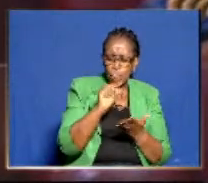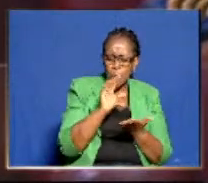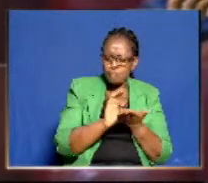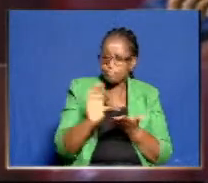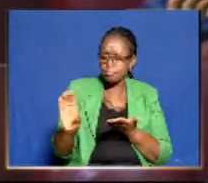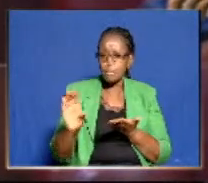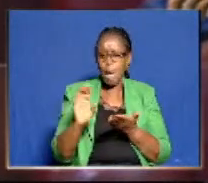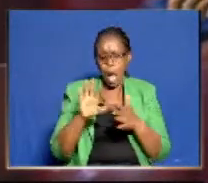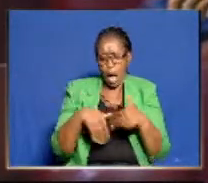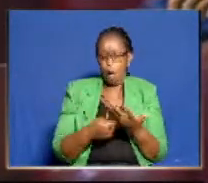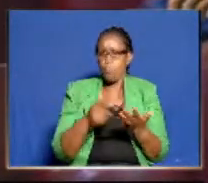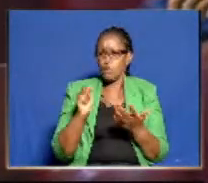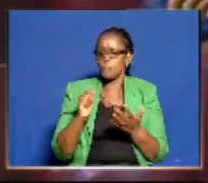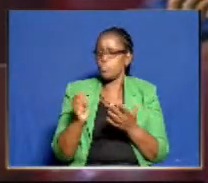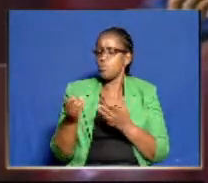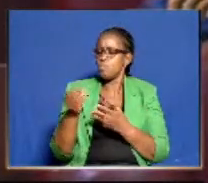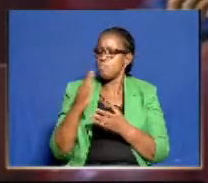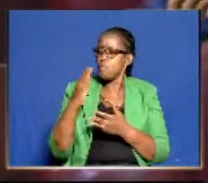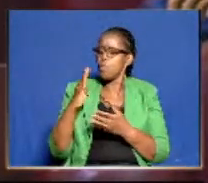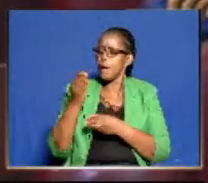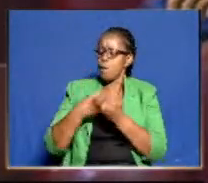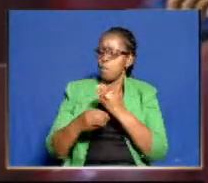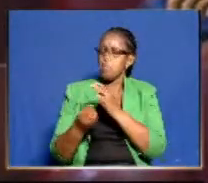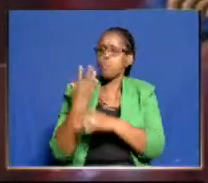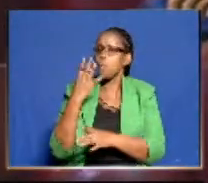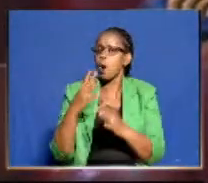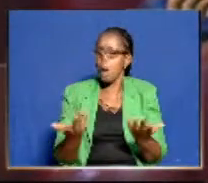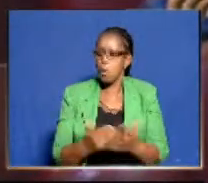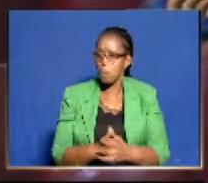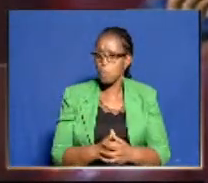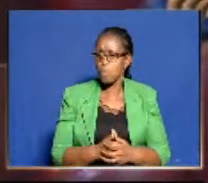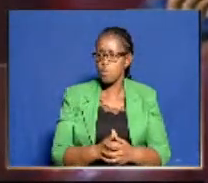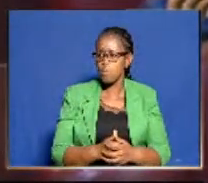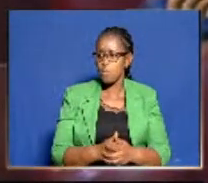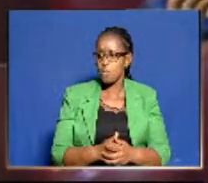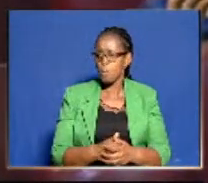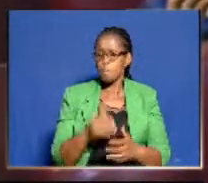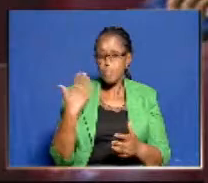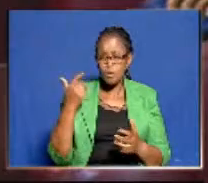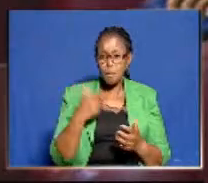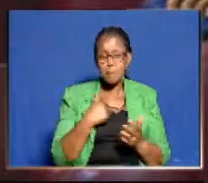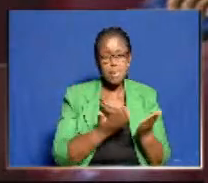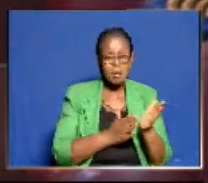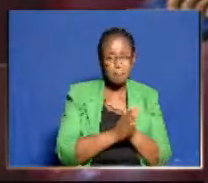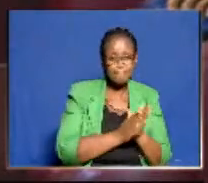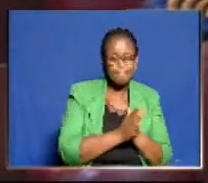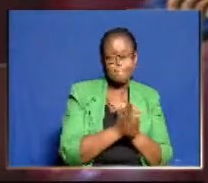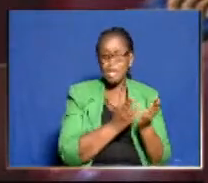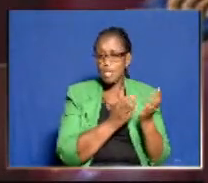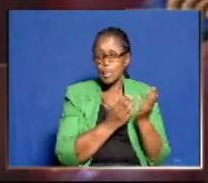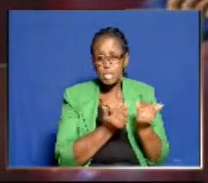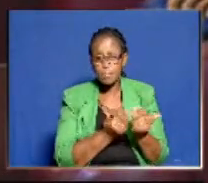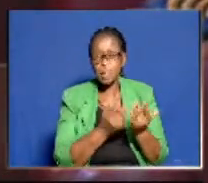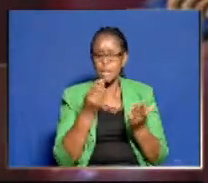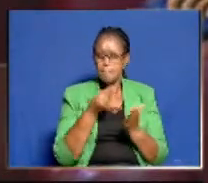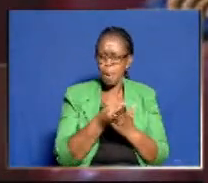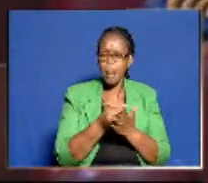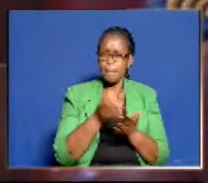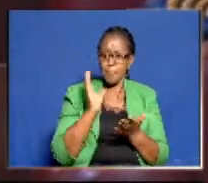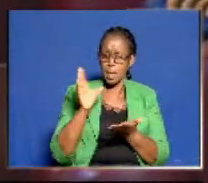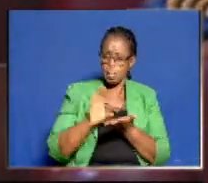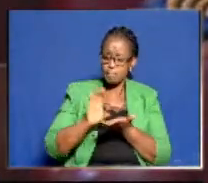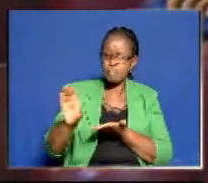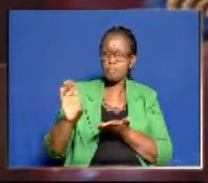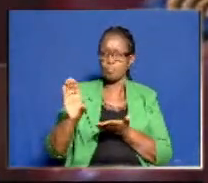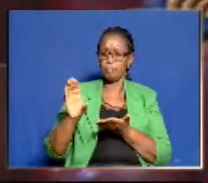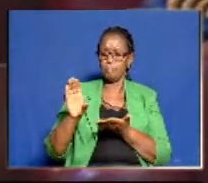economy. Pesa hiyo kidogo iko hapo, blue economy hatuoni. Mimi nilikuwa natarajia iwekwe pesa nyingi, tuone